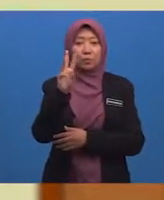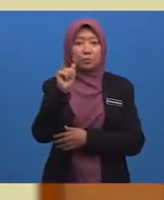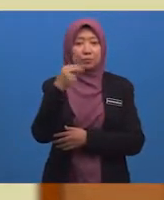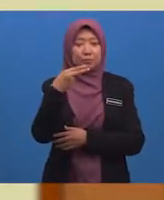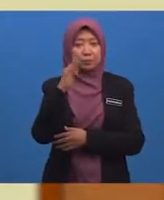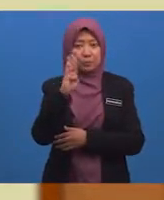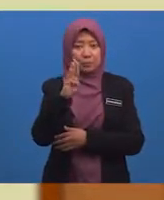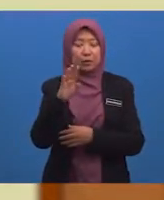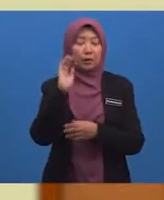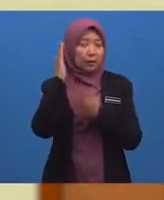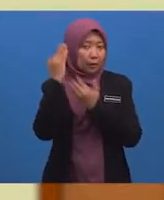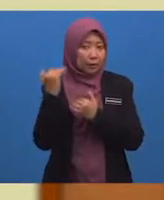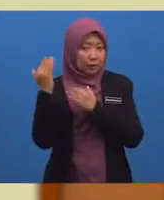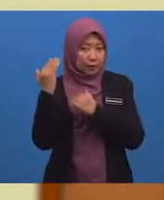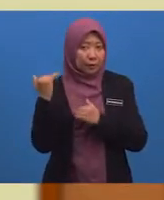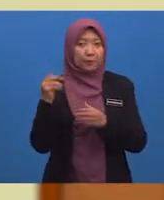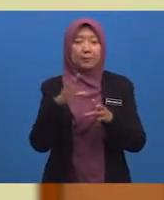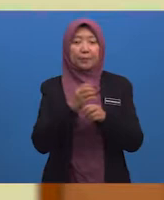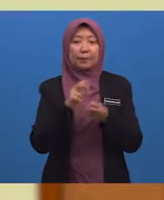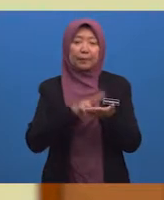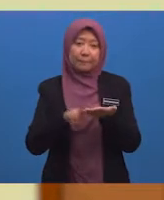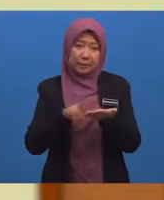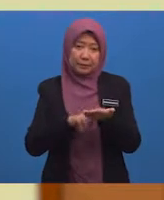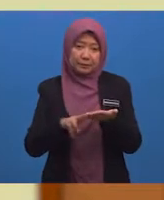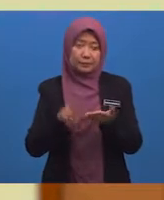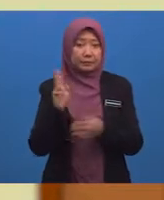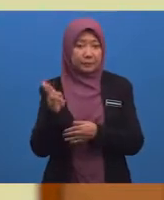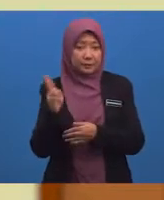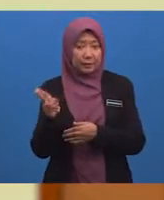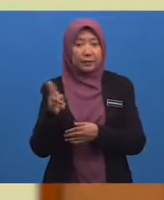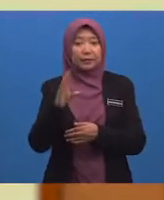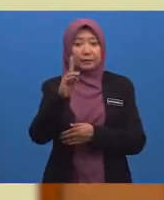membaca sejarah dayah-dayah yang lain.